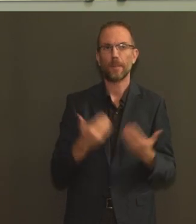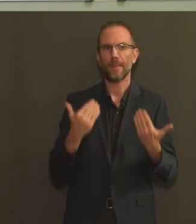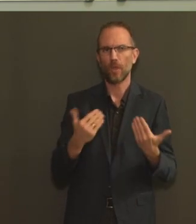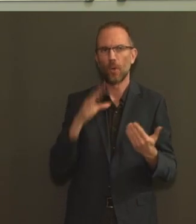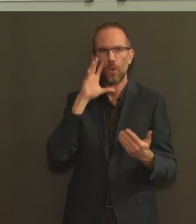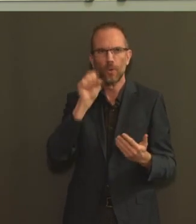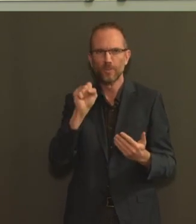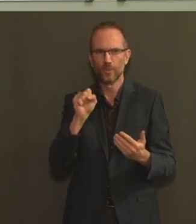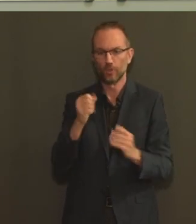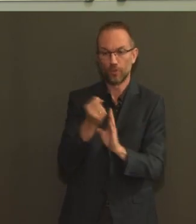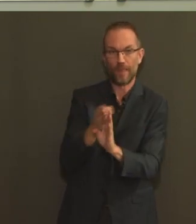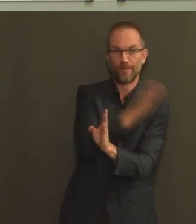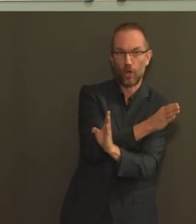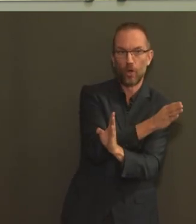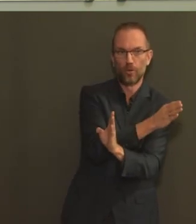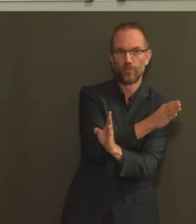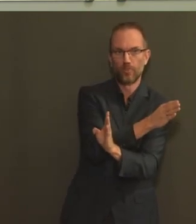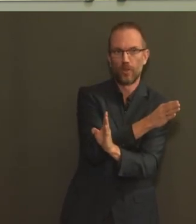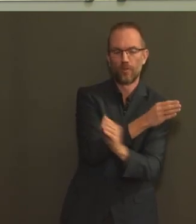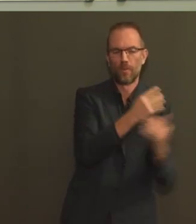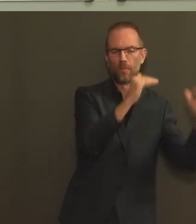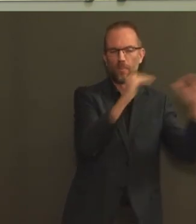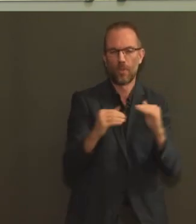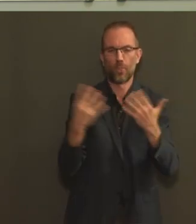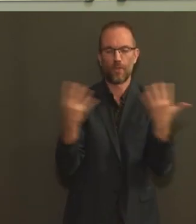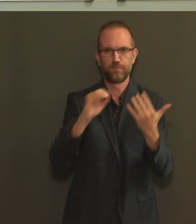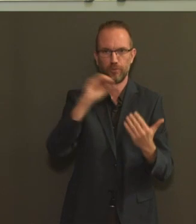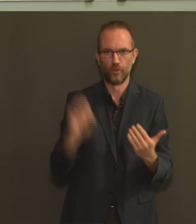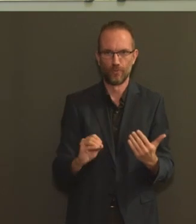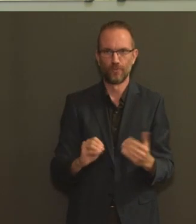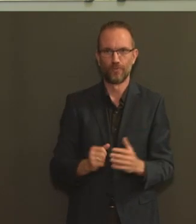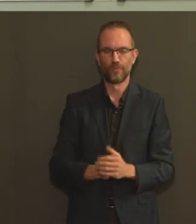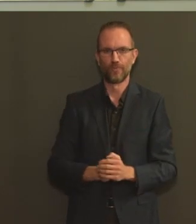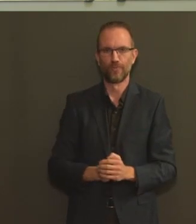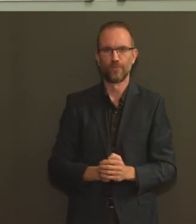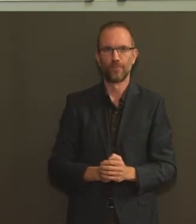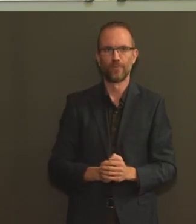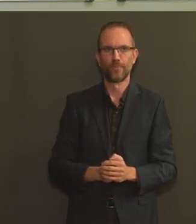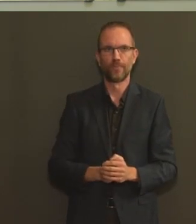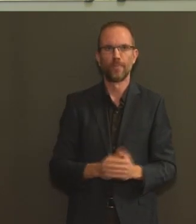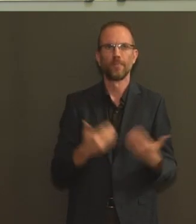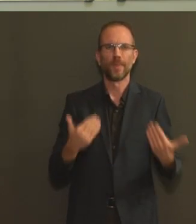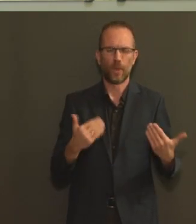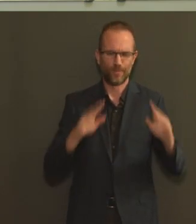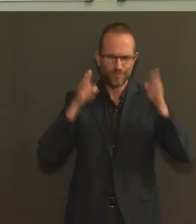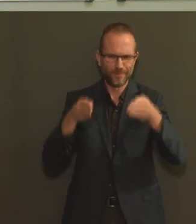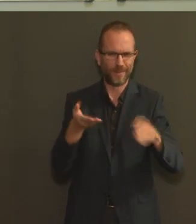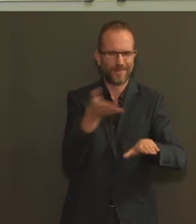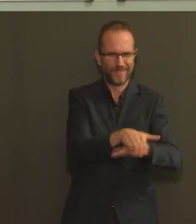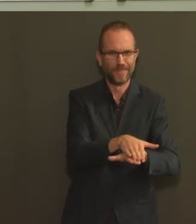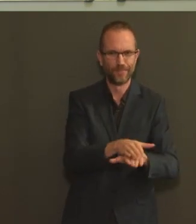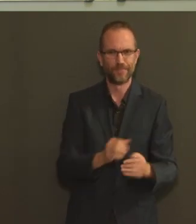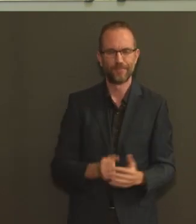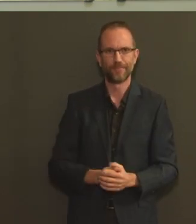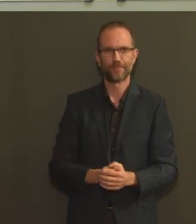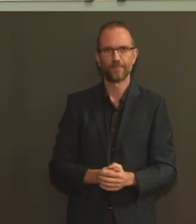précédente. Si on s'intéresse aux décès, nous devons toujours déplorer 65 décès en moyenne par